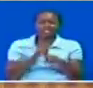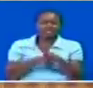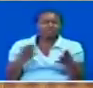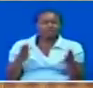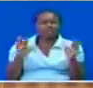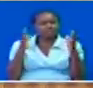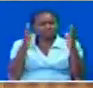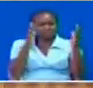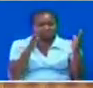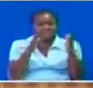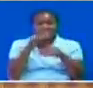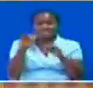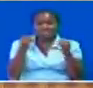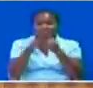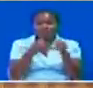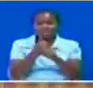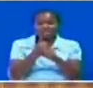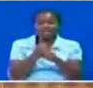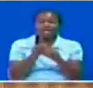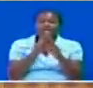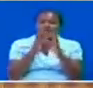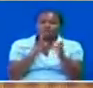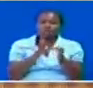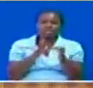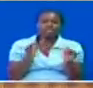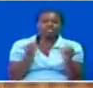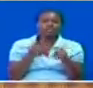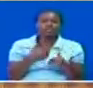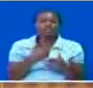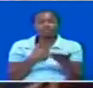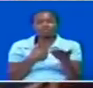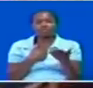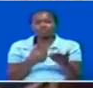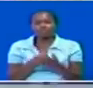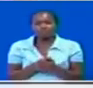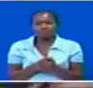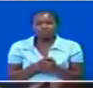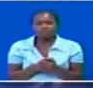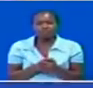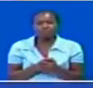za Krismasi na mwaka mpya. Sisilia wa Kesho ana taarifa hiyo kwa kina.